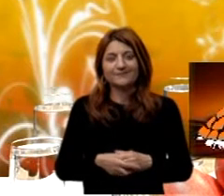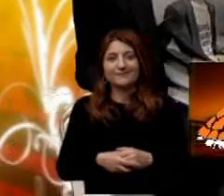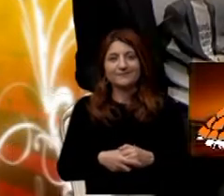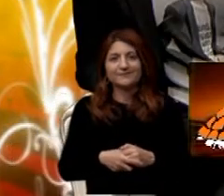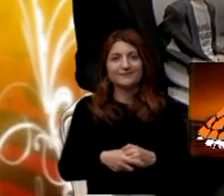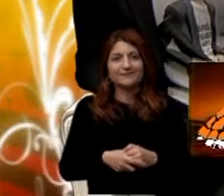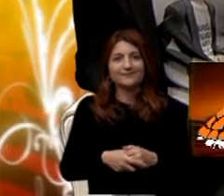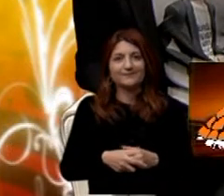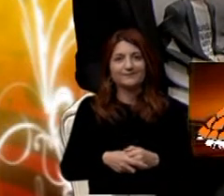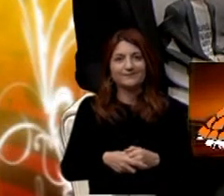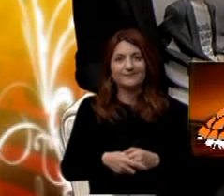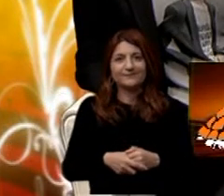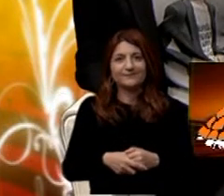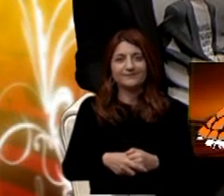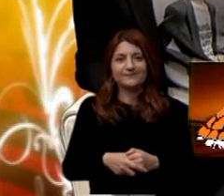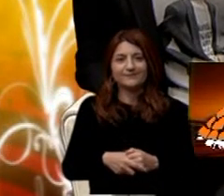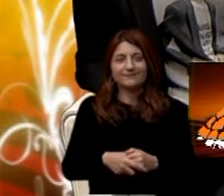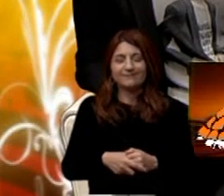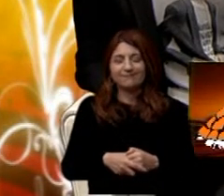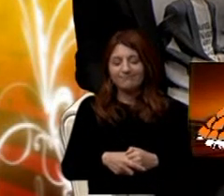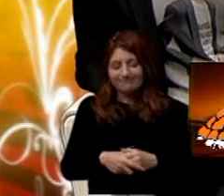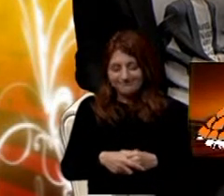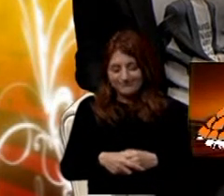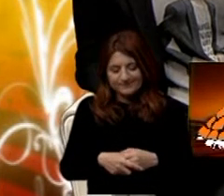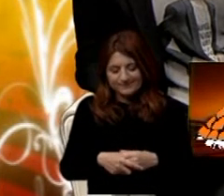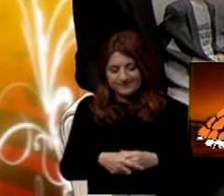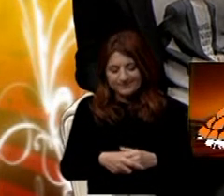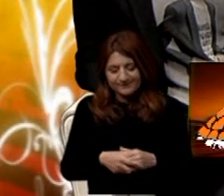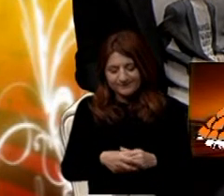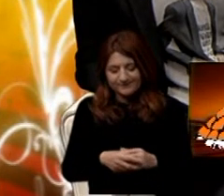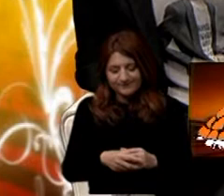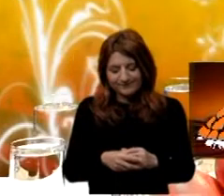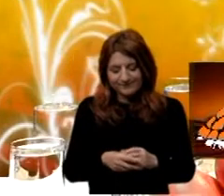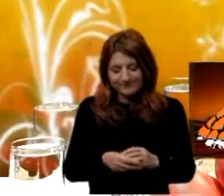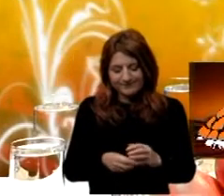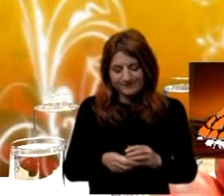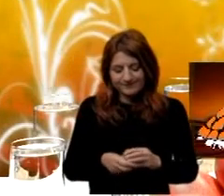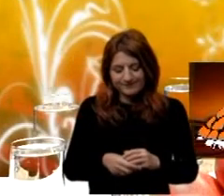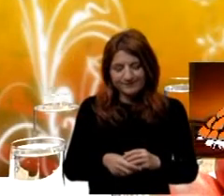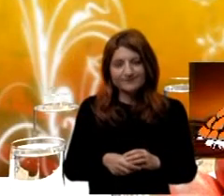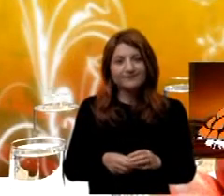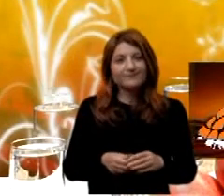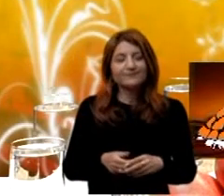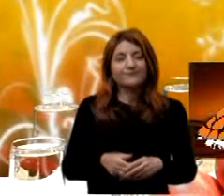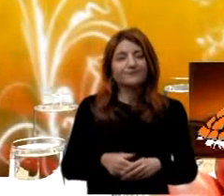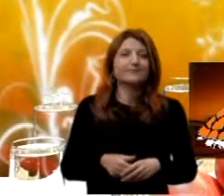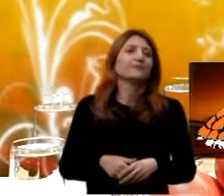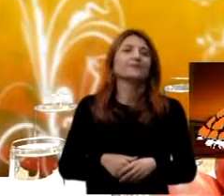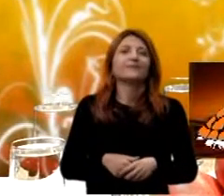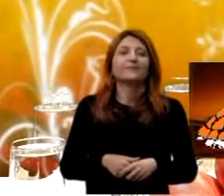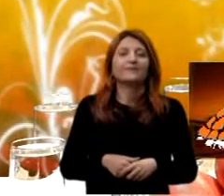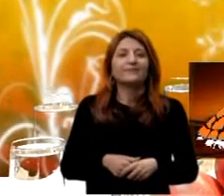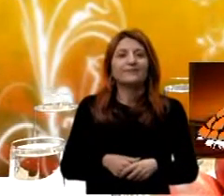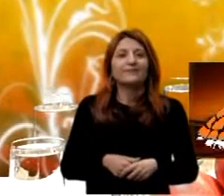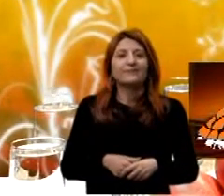izvrsni koji nam spašavaju život. I ja sam razočarana zašto je to ona meni rekla.